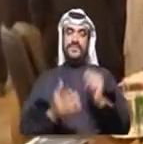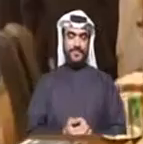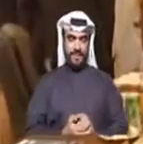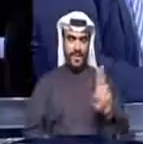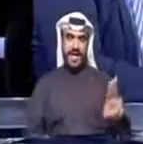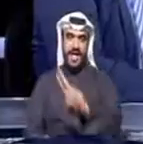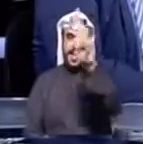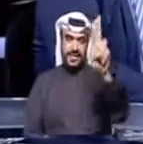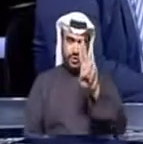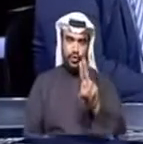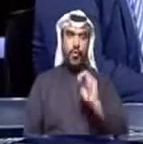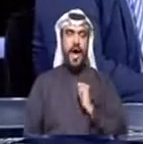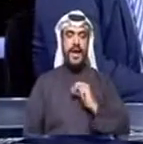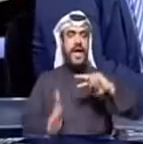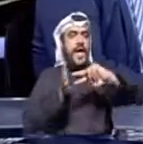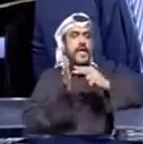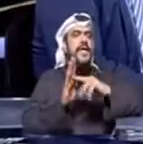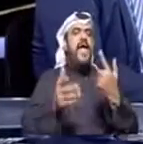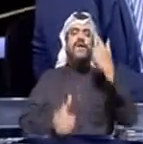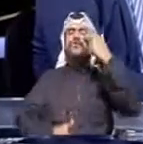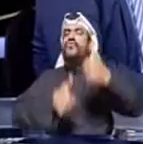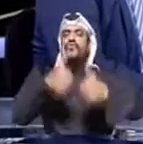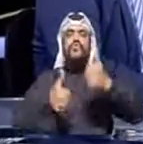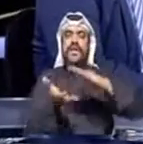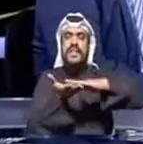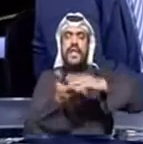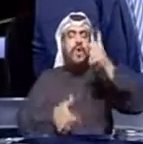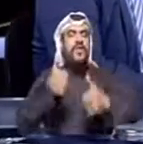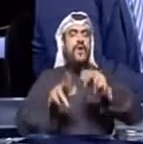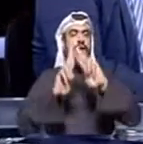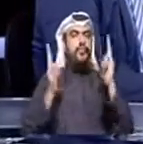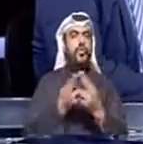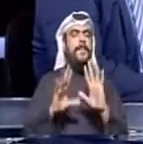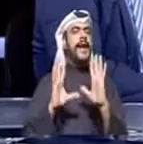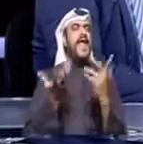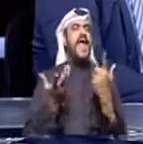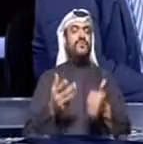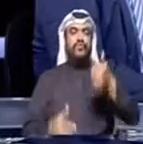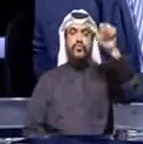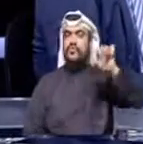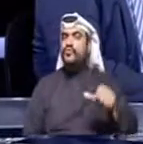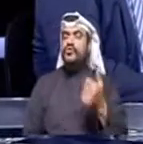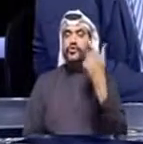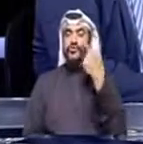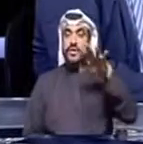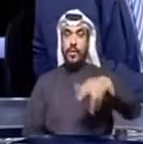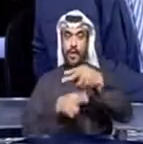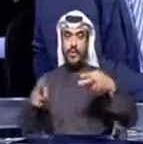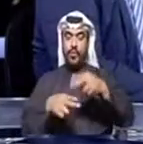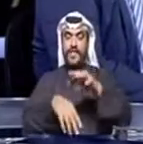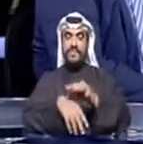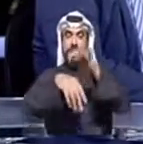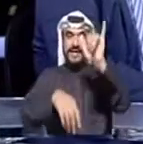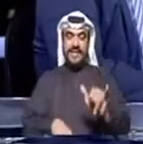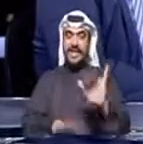السؤال التالي أستاذ سعيد حرسي، يعني كيف تقيمون من خلال وجودكم الآن في دولة الكويت، كيف تقيمون دور دولة الكويت في المجال الإنساني